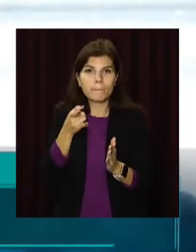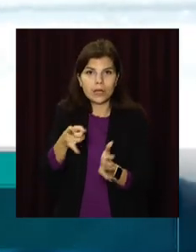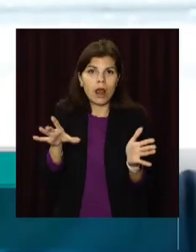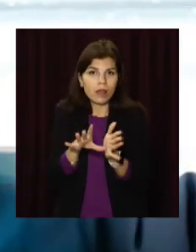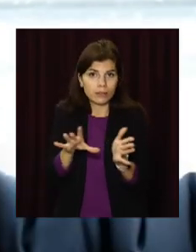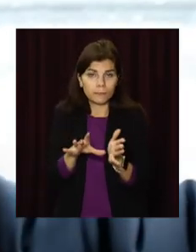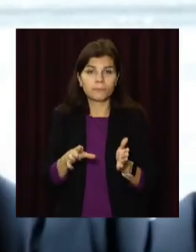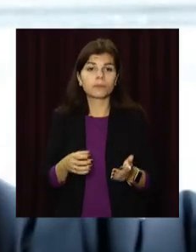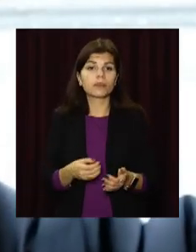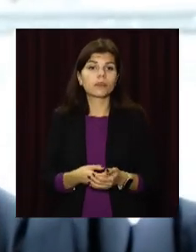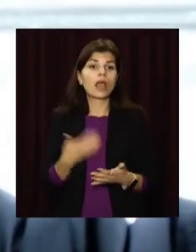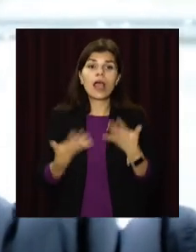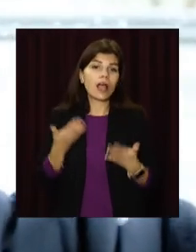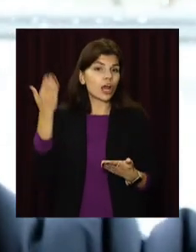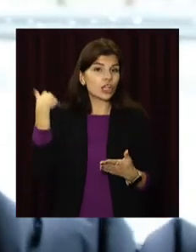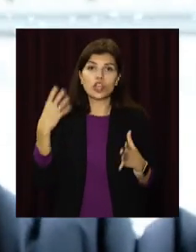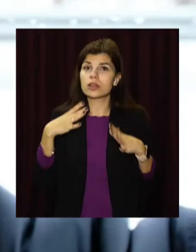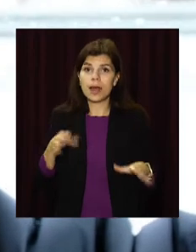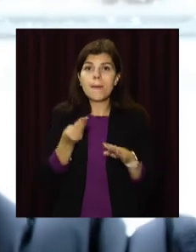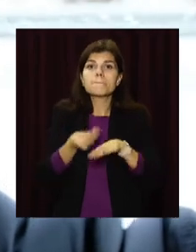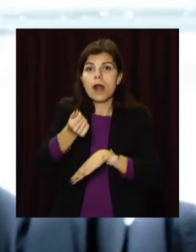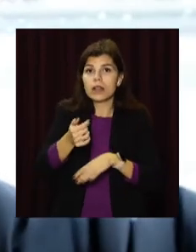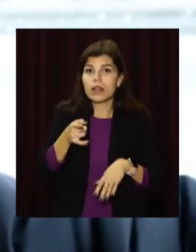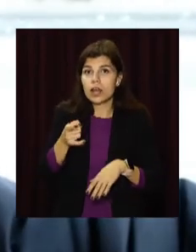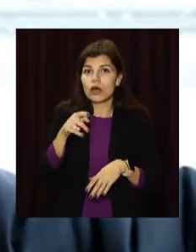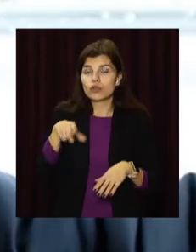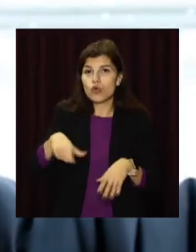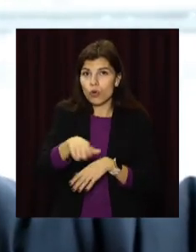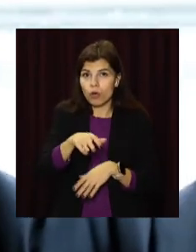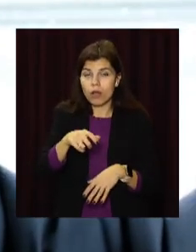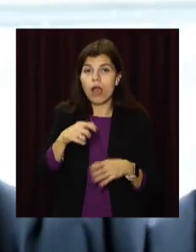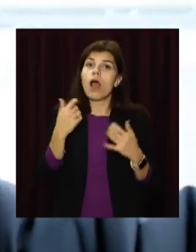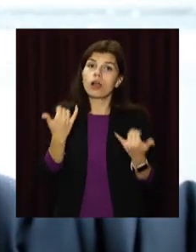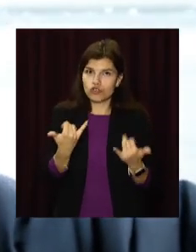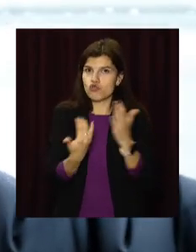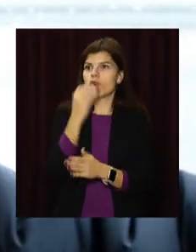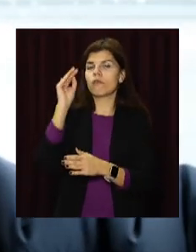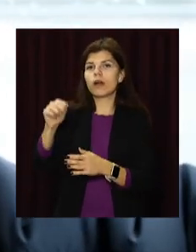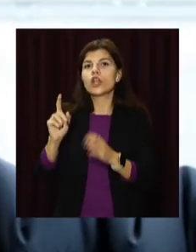електромобілів. І також, якщо раніше не було платних дорог, то не треба було і знак «Начало і кінець платної дороги».